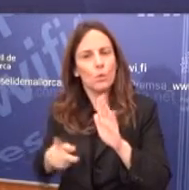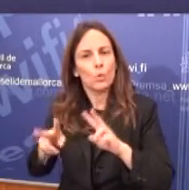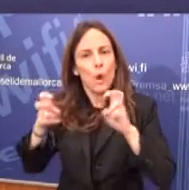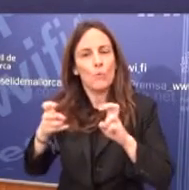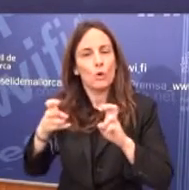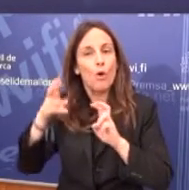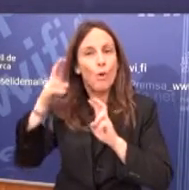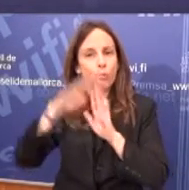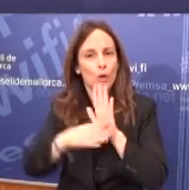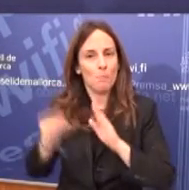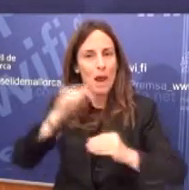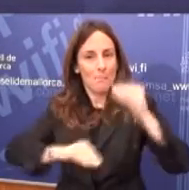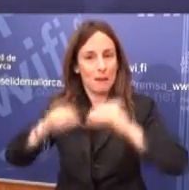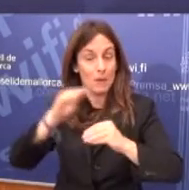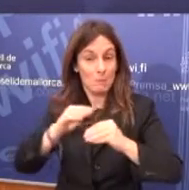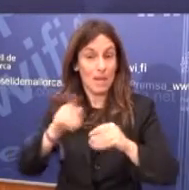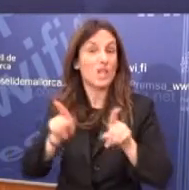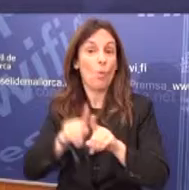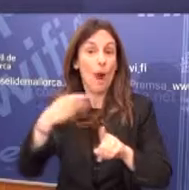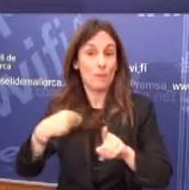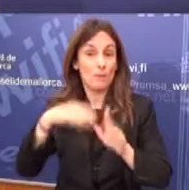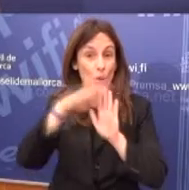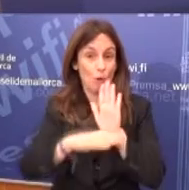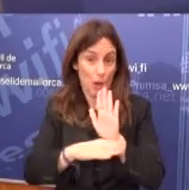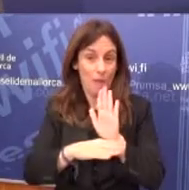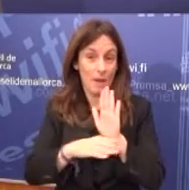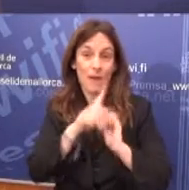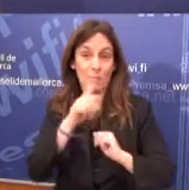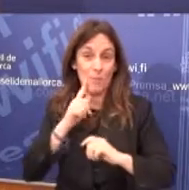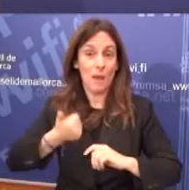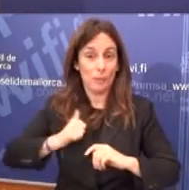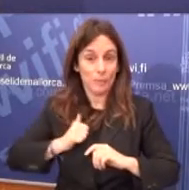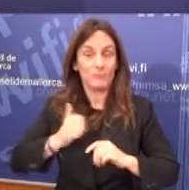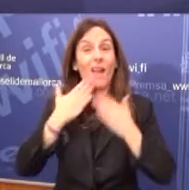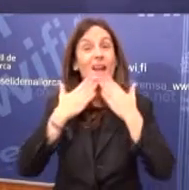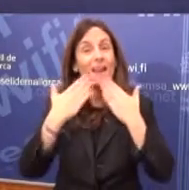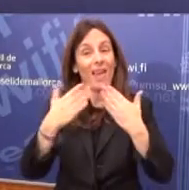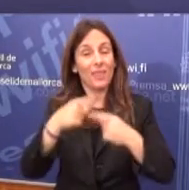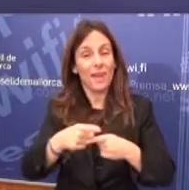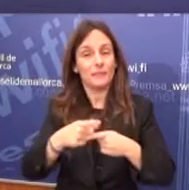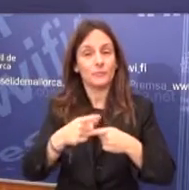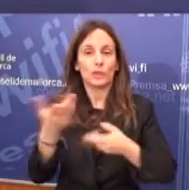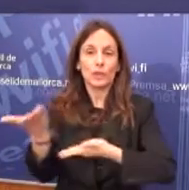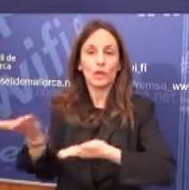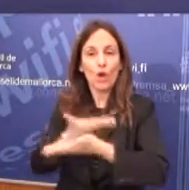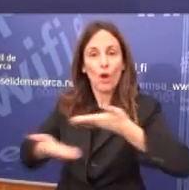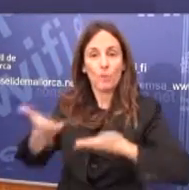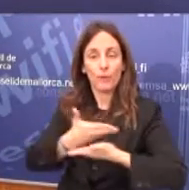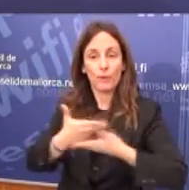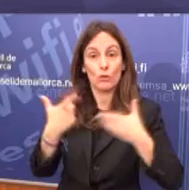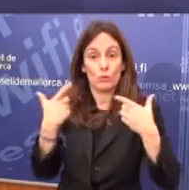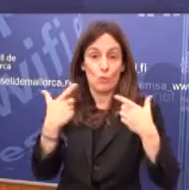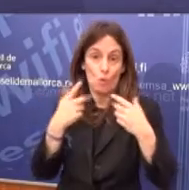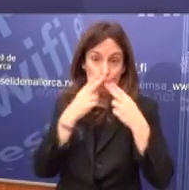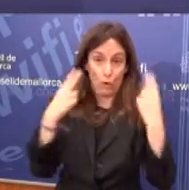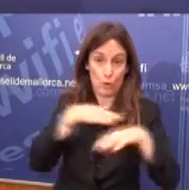de la col·laboració, com no pot ser d'altra manera, entre el sector públic i el sector privat. Jo crec que aquesta